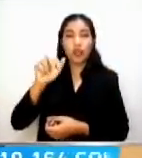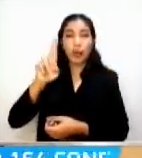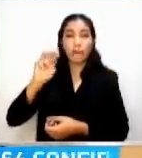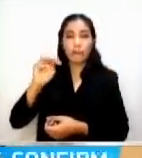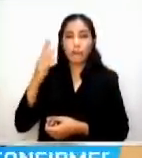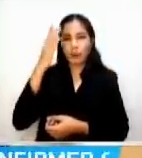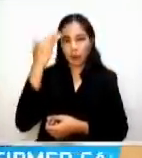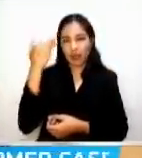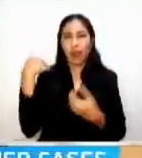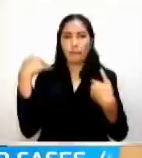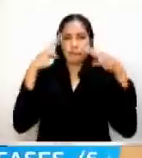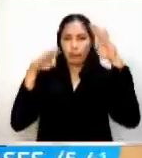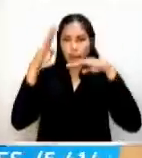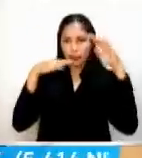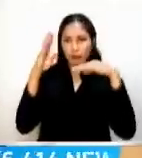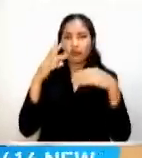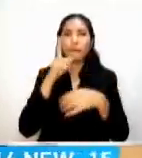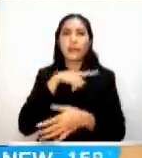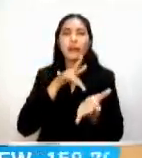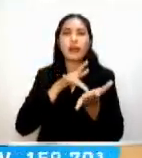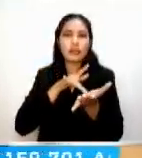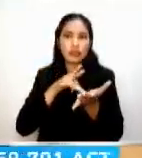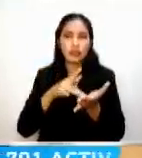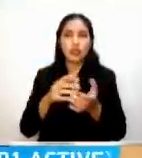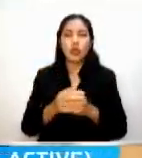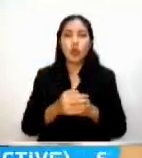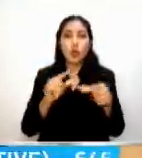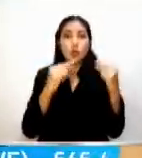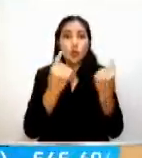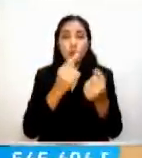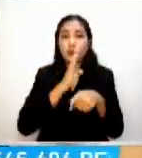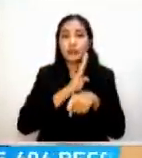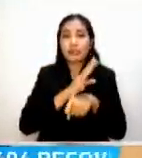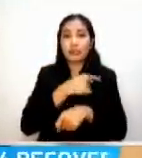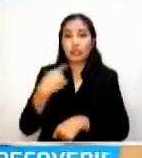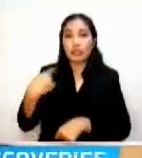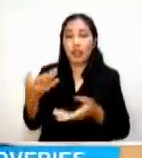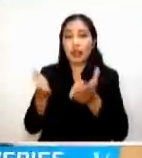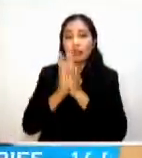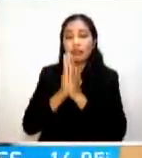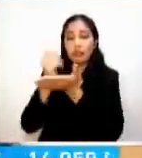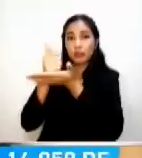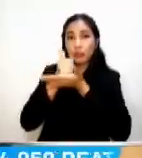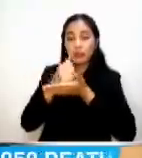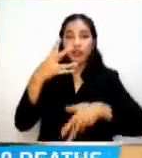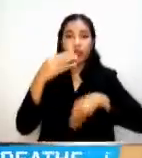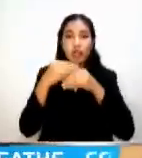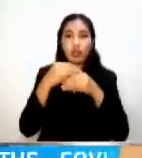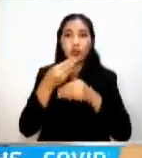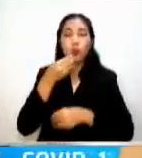Spokesman Harry Roque. Ang isang grupo ng mga negosyanteng Chinoy humingi naman ng tulong para madagdagan ang kanilang order ng